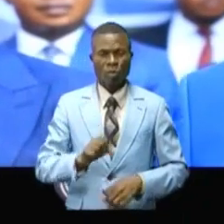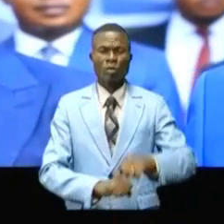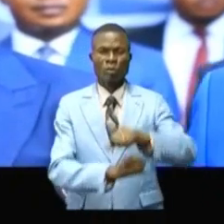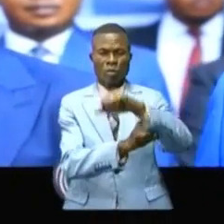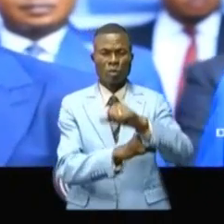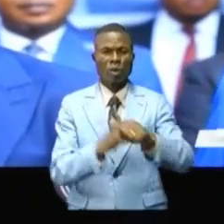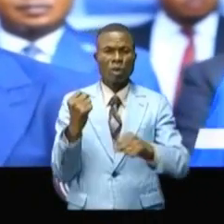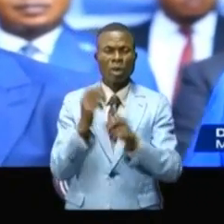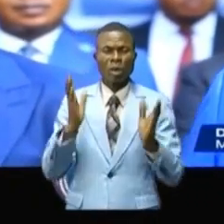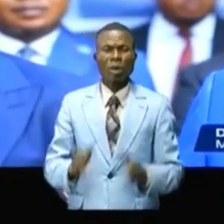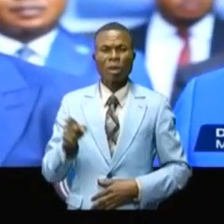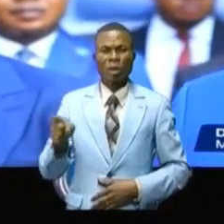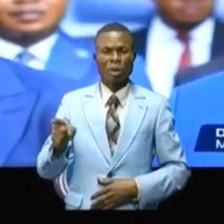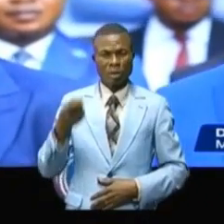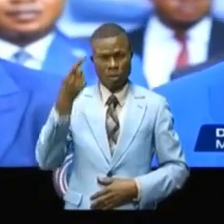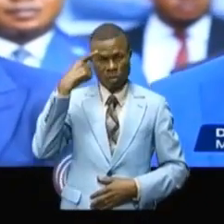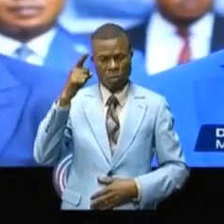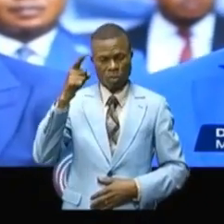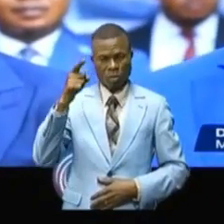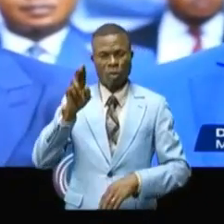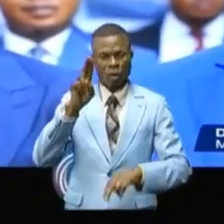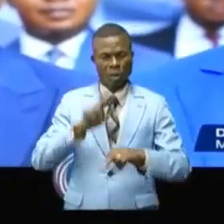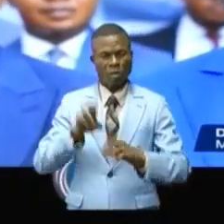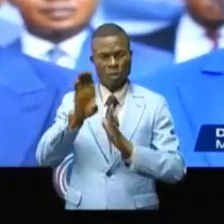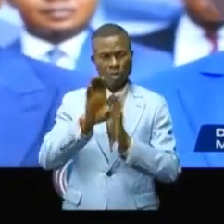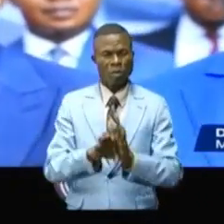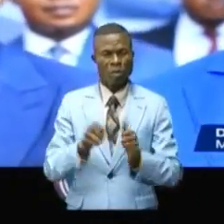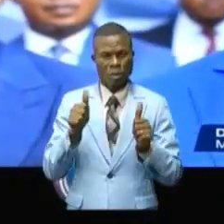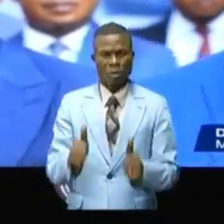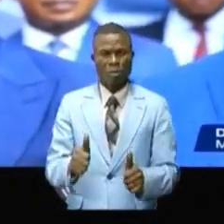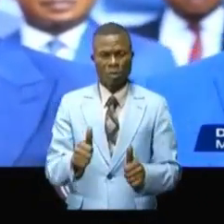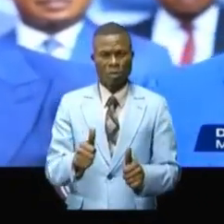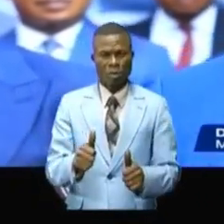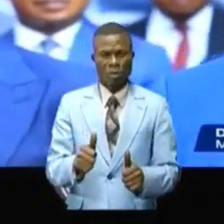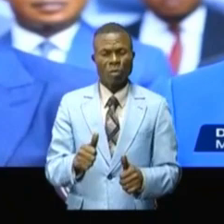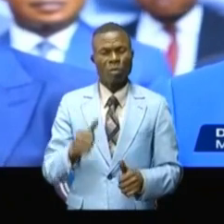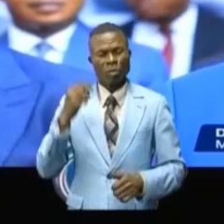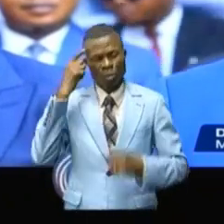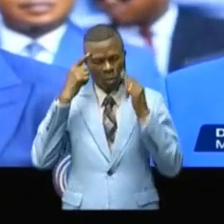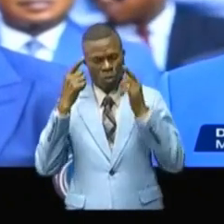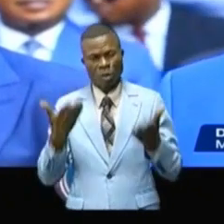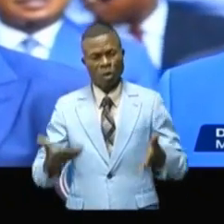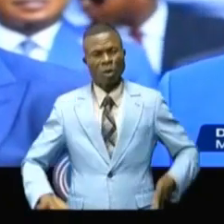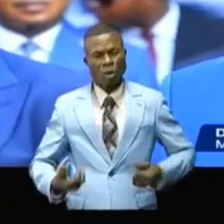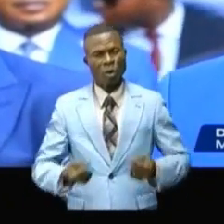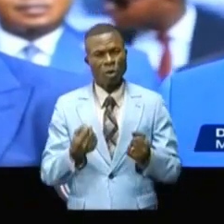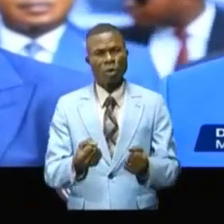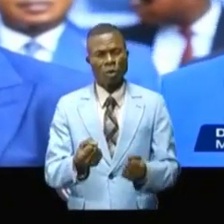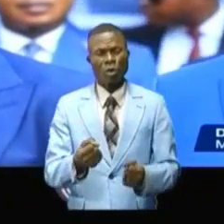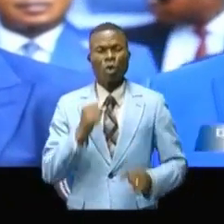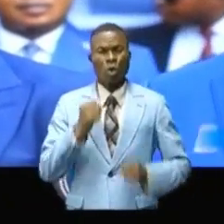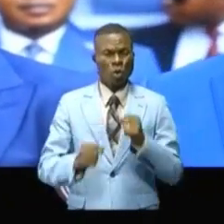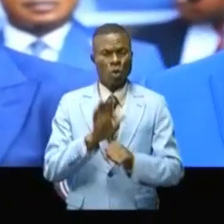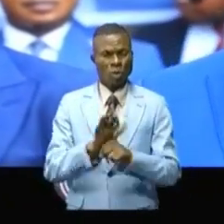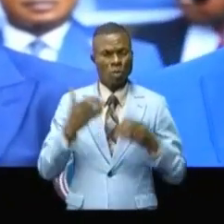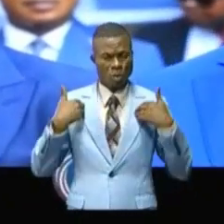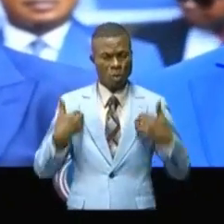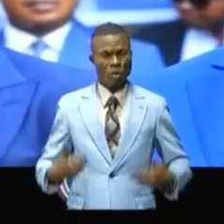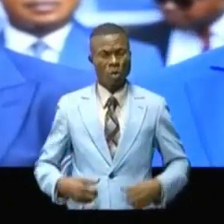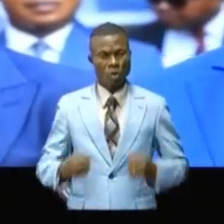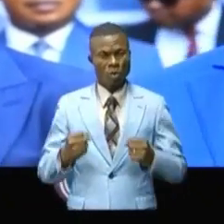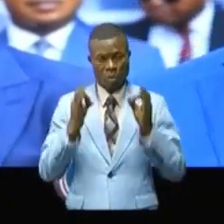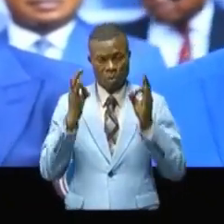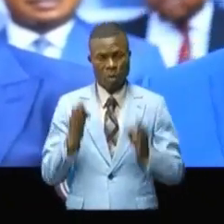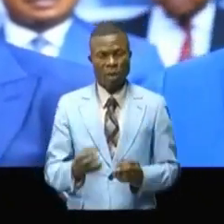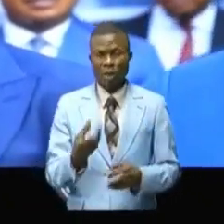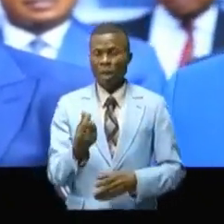ces agents à pouvoir être dans les conditions qu'il faut. On peut être enthousiaste, on peut avoir les énergies qu'il faut, mais si on n'a